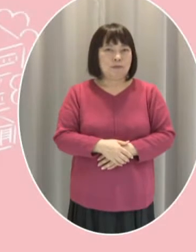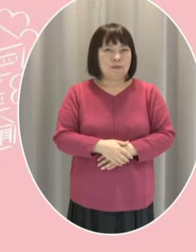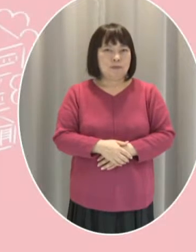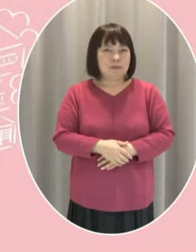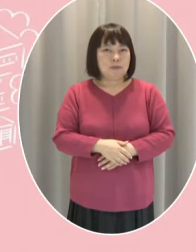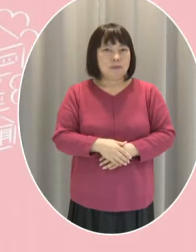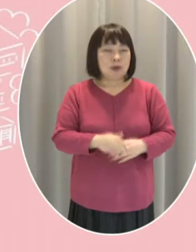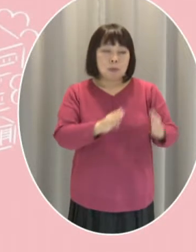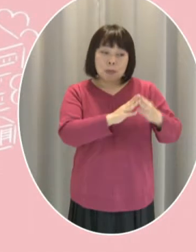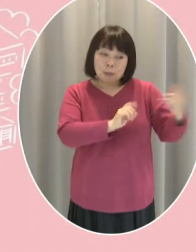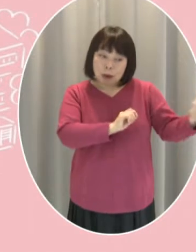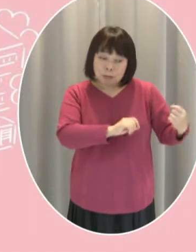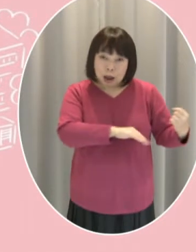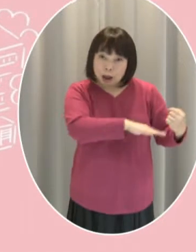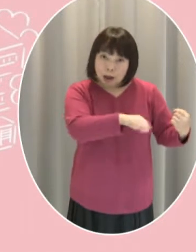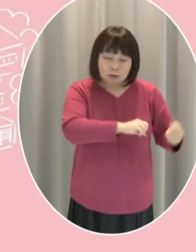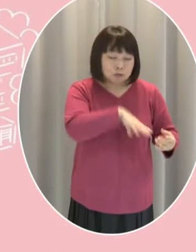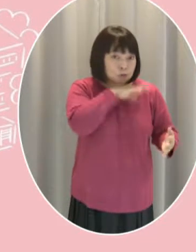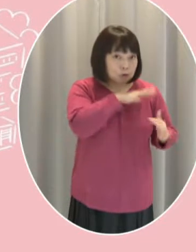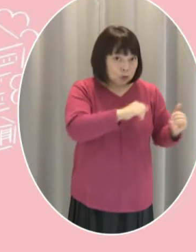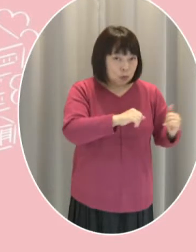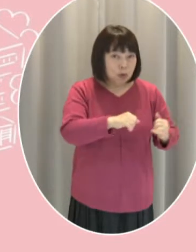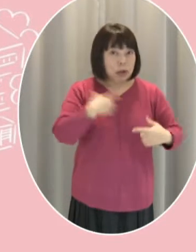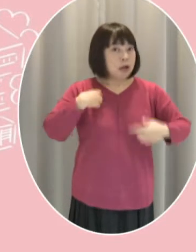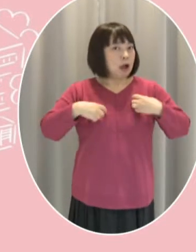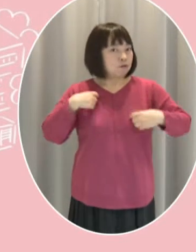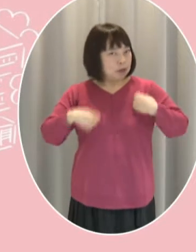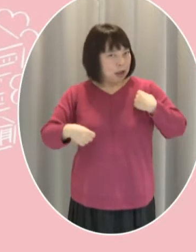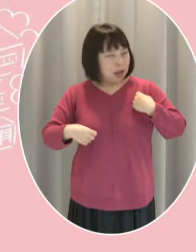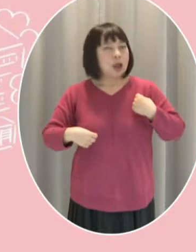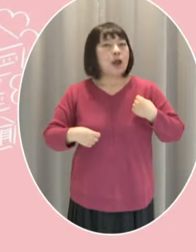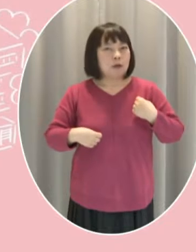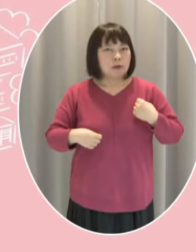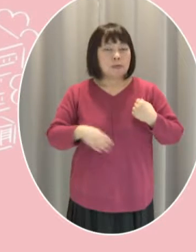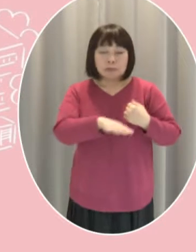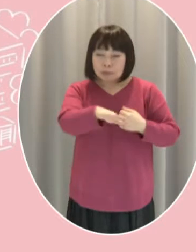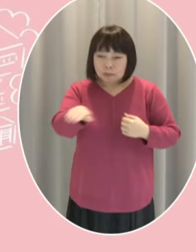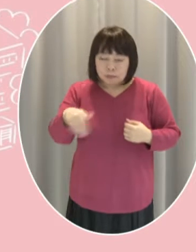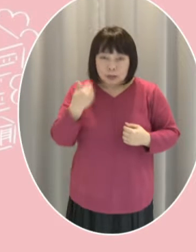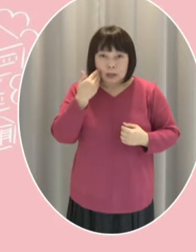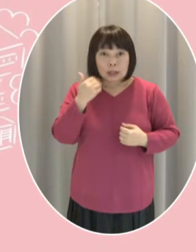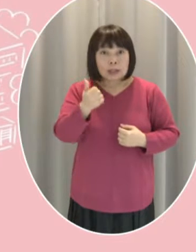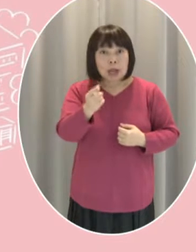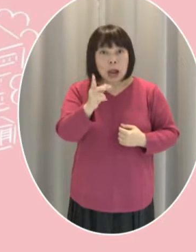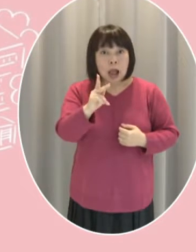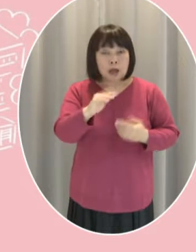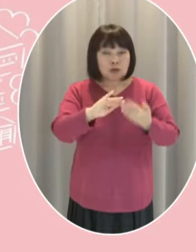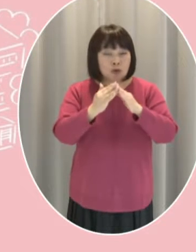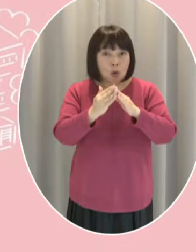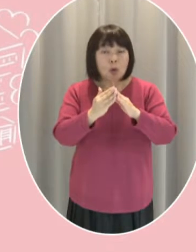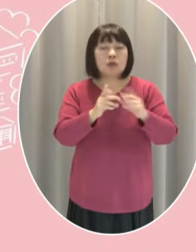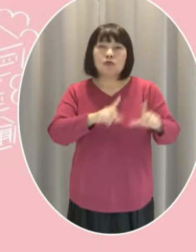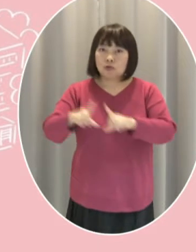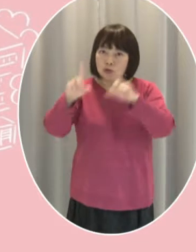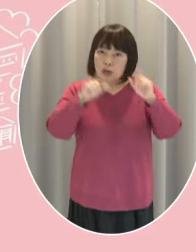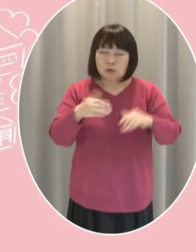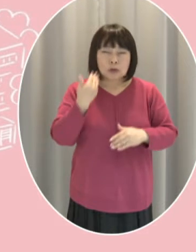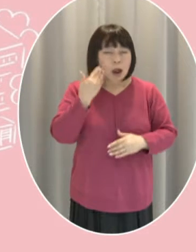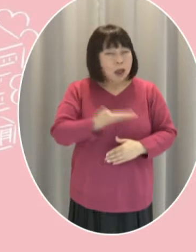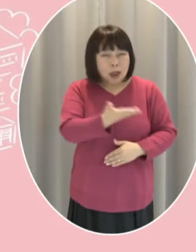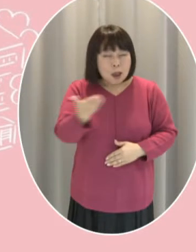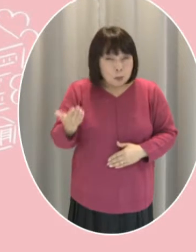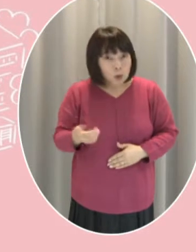近所のお年寄りも学生も多可町に住んでいる誰もが赤い羽根共同募金を通じ